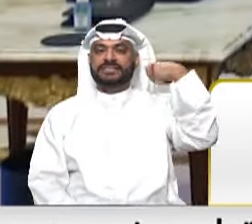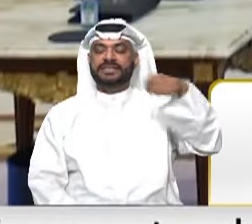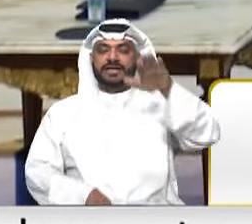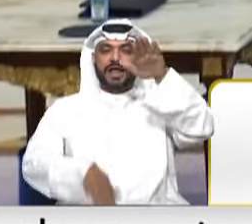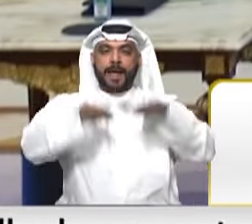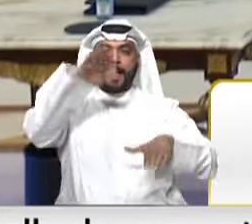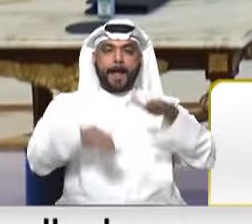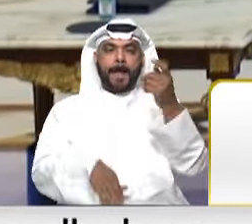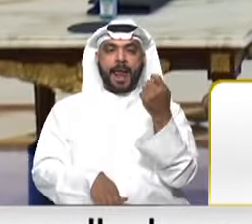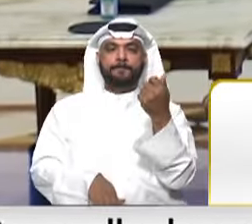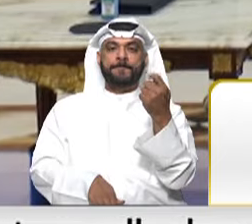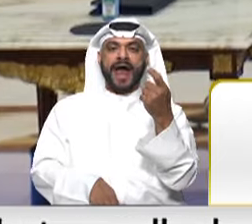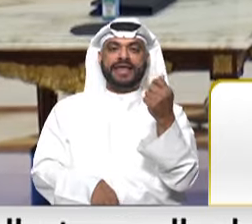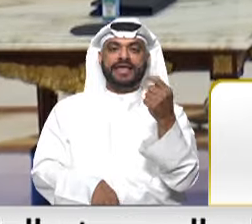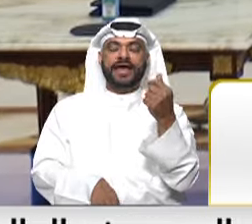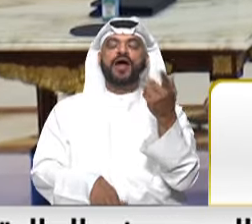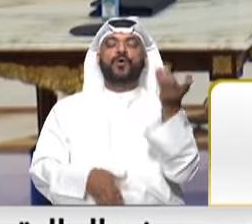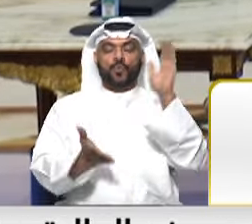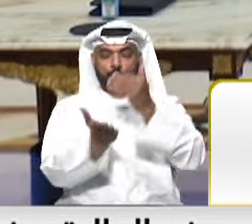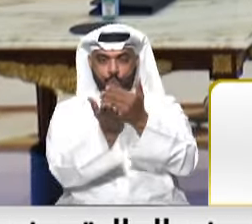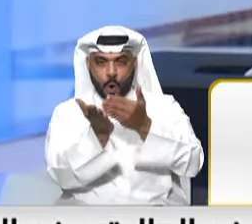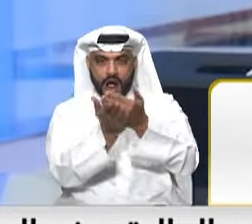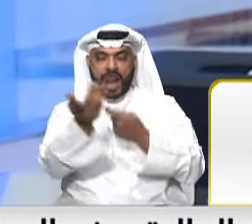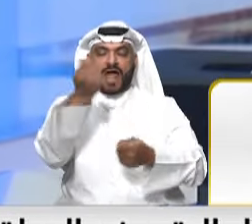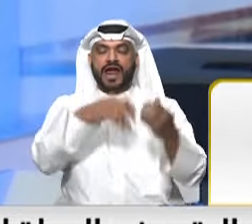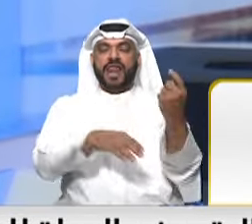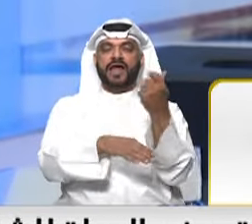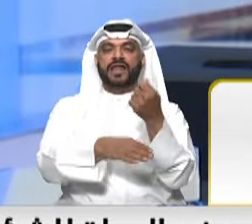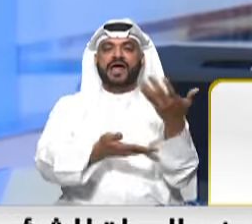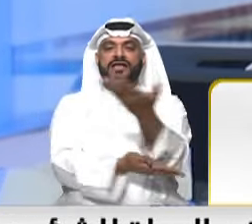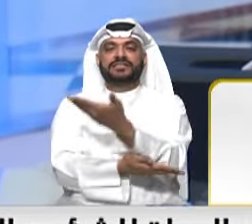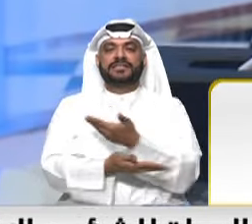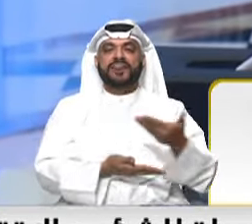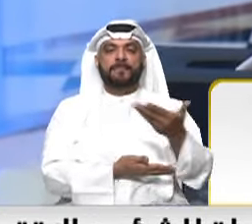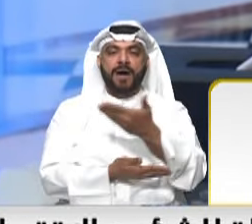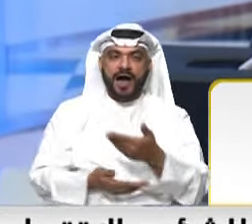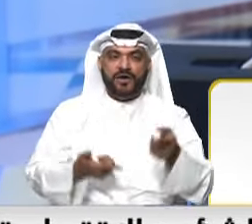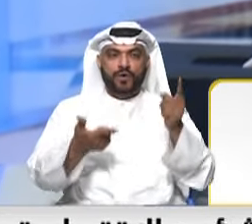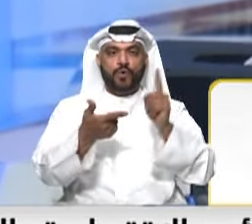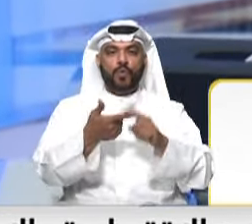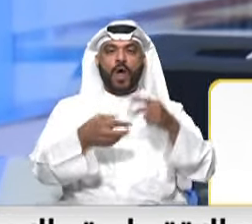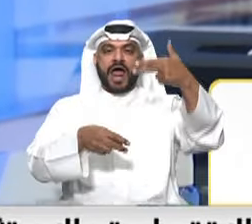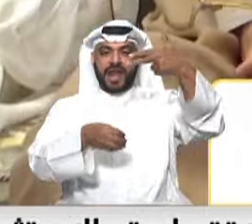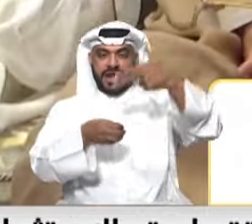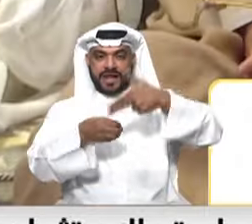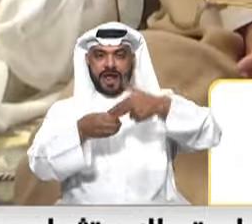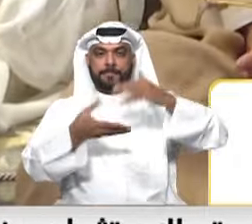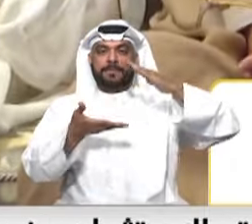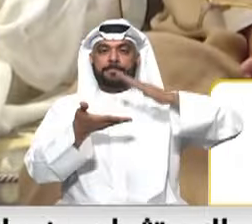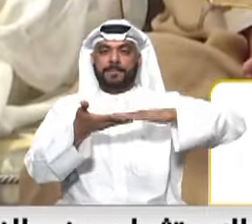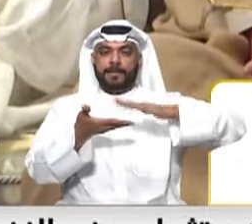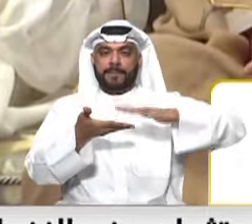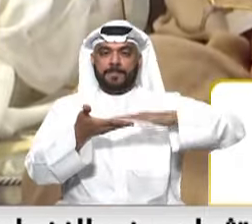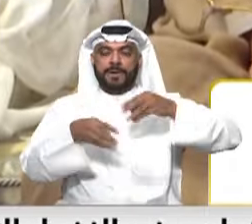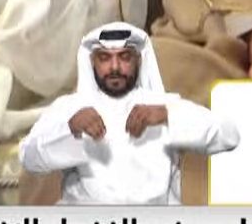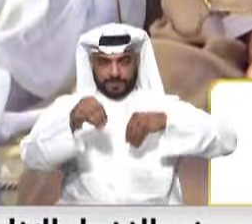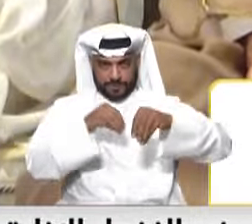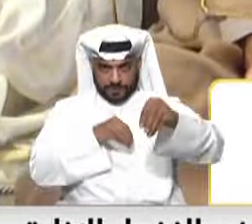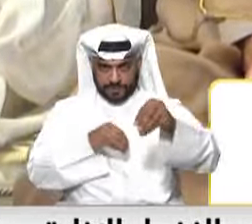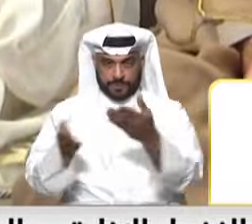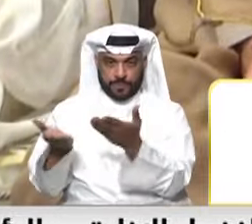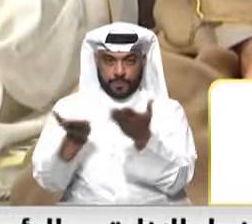ووزير الدوله للشؤون الاقتصاديه والاستثمار ووزير النفط بالانابه الدكتور انور علي المضف